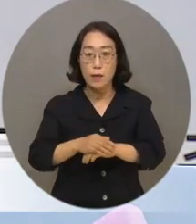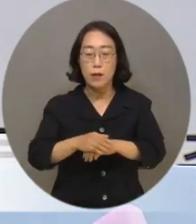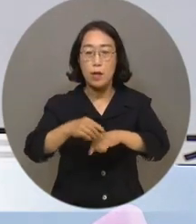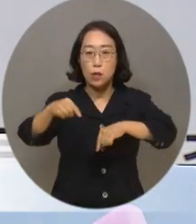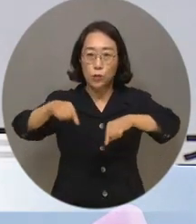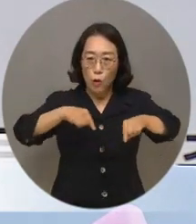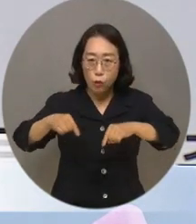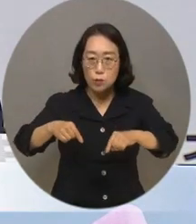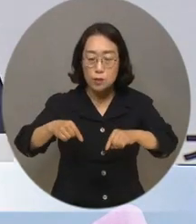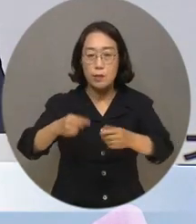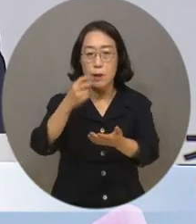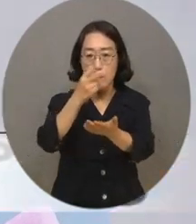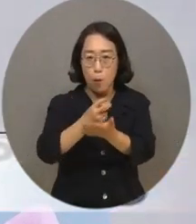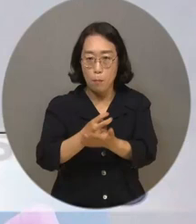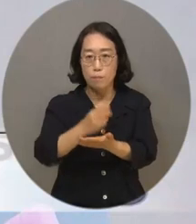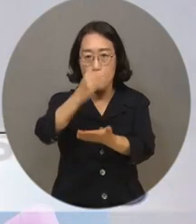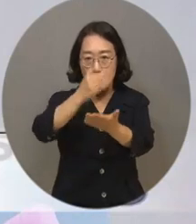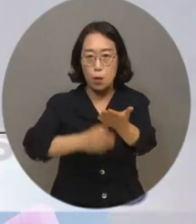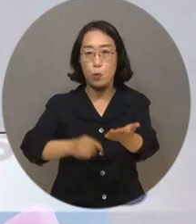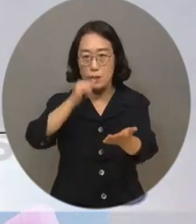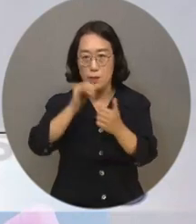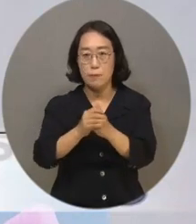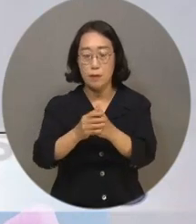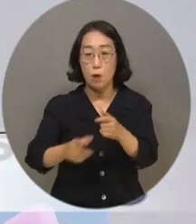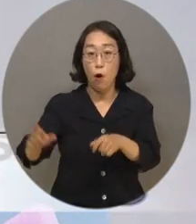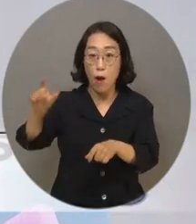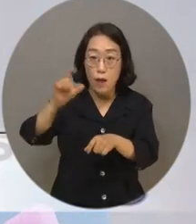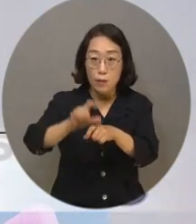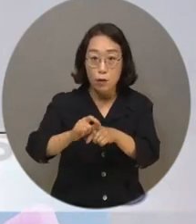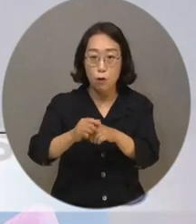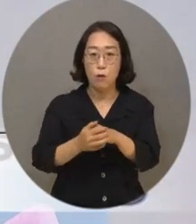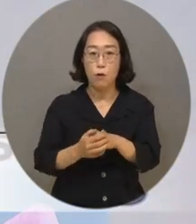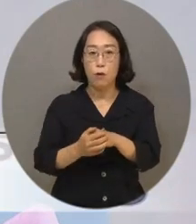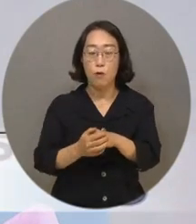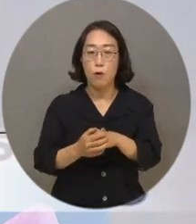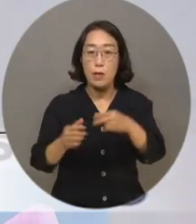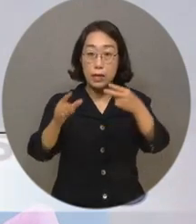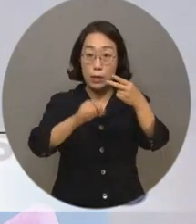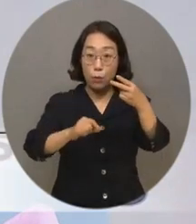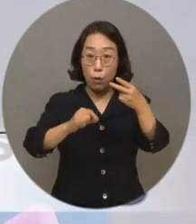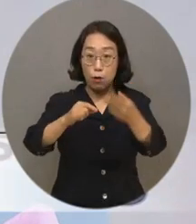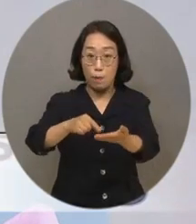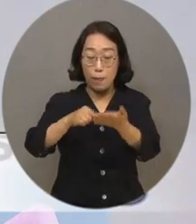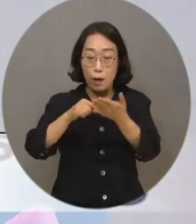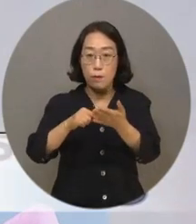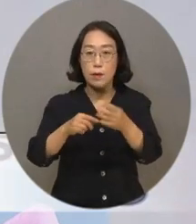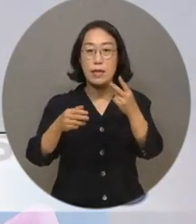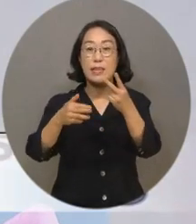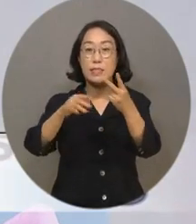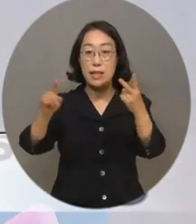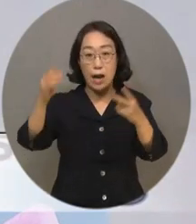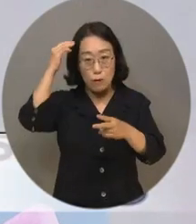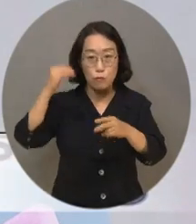정책들이 담겨 있습니다. 더불어 지난 2월 마련한 제2차